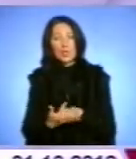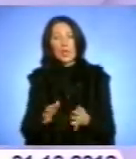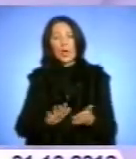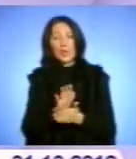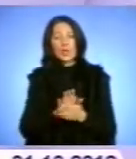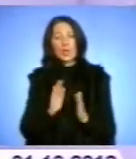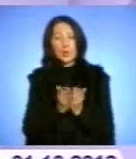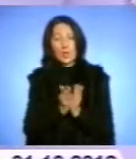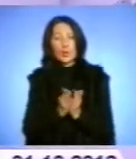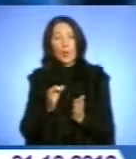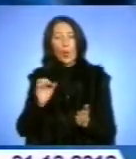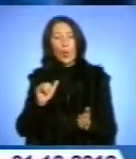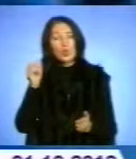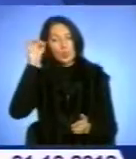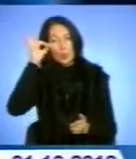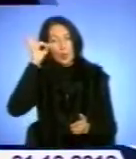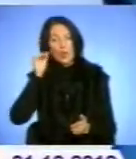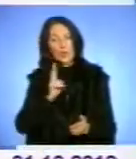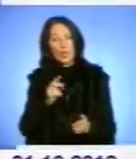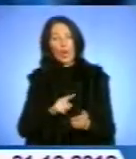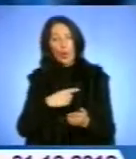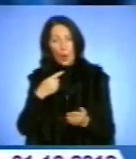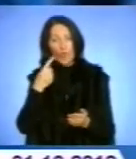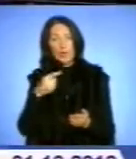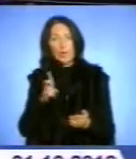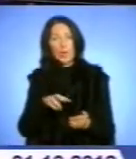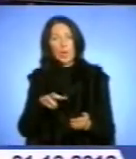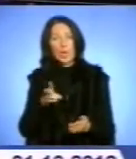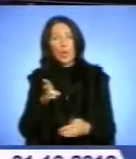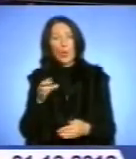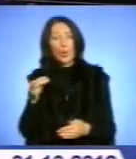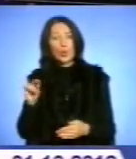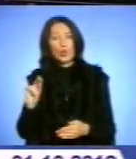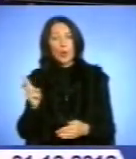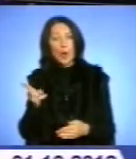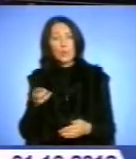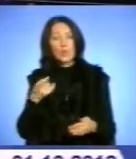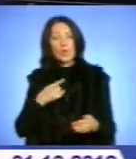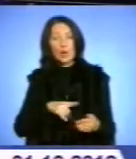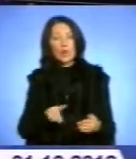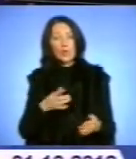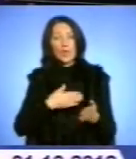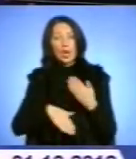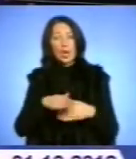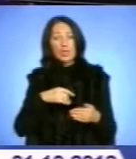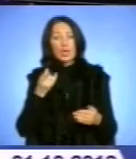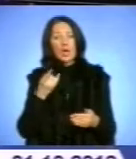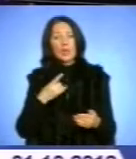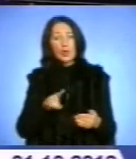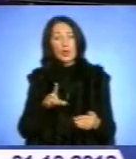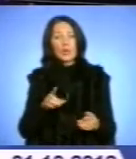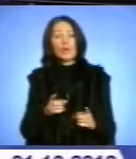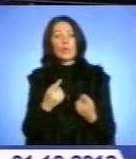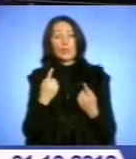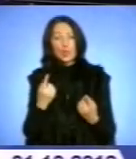про Михайла Бойчука. Народжувати радість, а народжувати в престижному